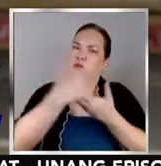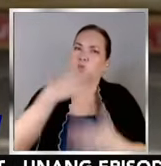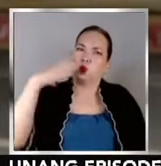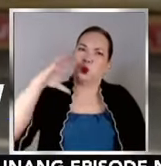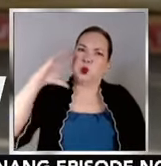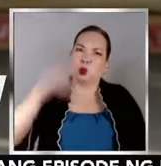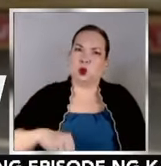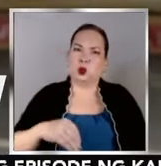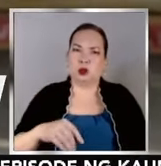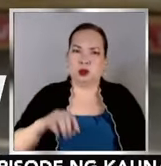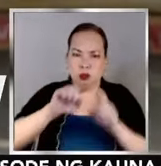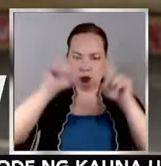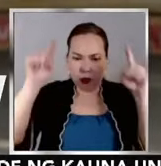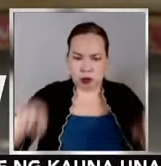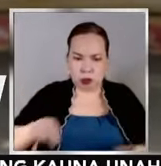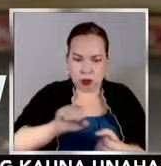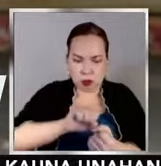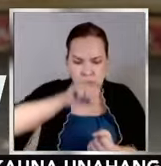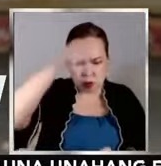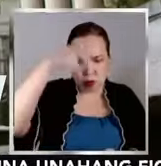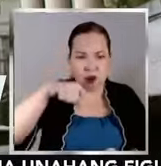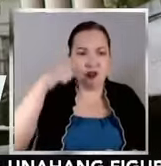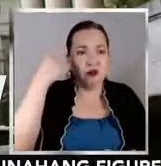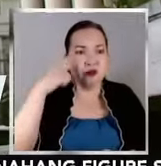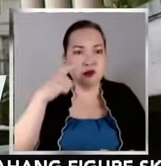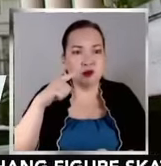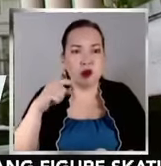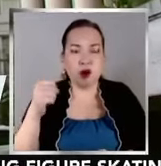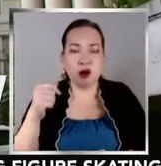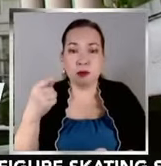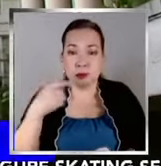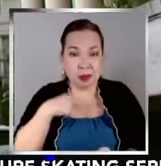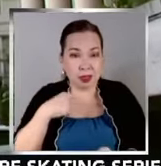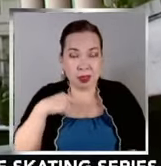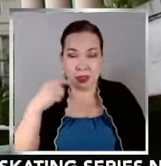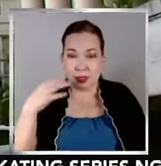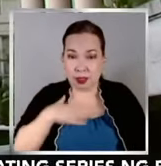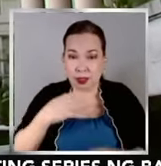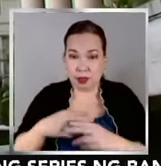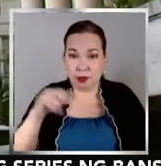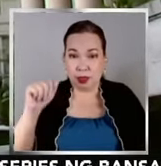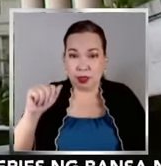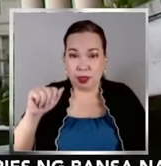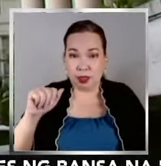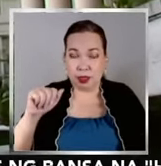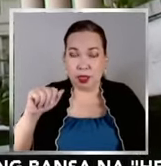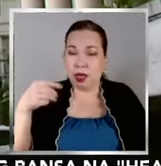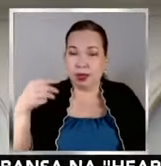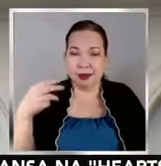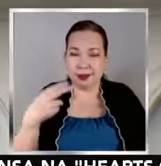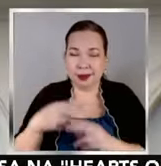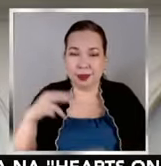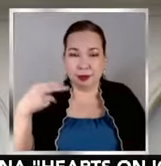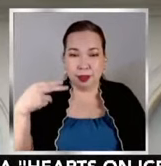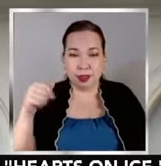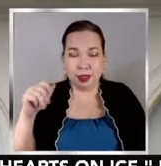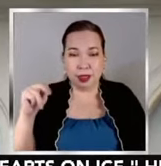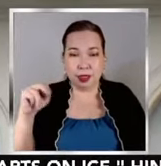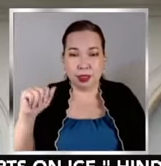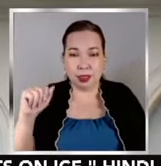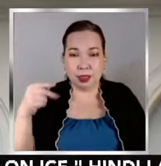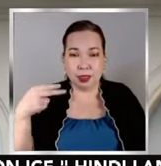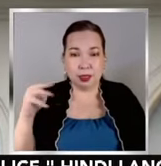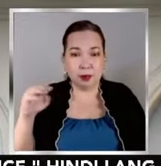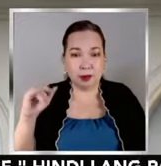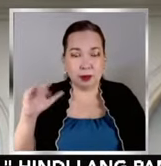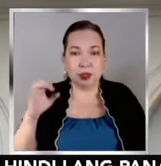po is nakapangalan lamang sa alias Hannah Mae. Pinagbigyan naman ng Korte Suprema ang kahilingan ng DOJ na mailipat sa Regional Trial